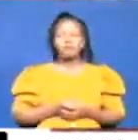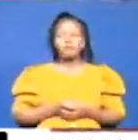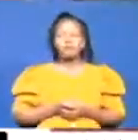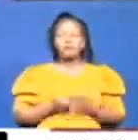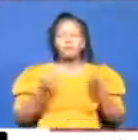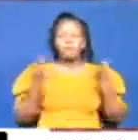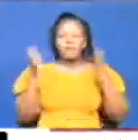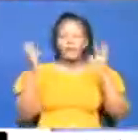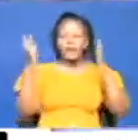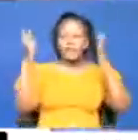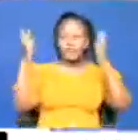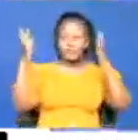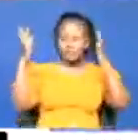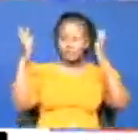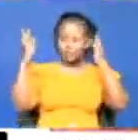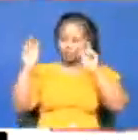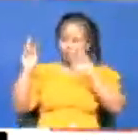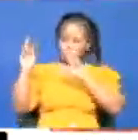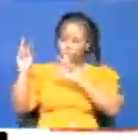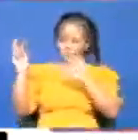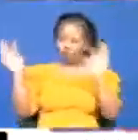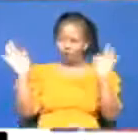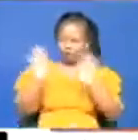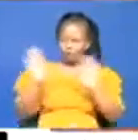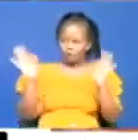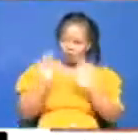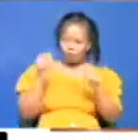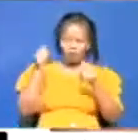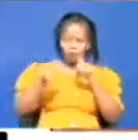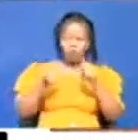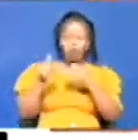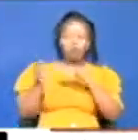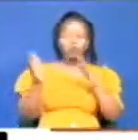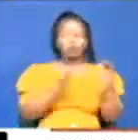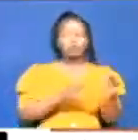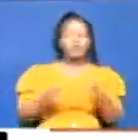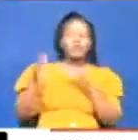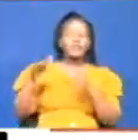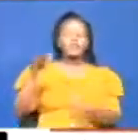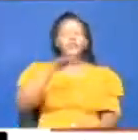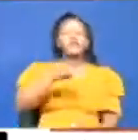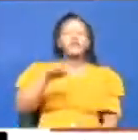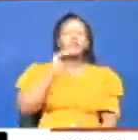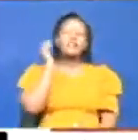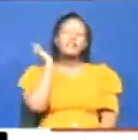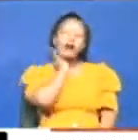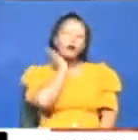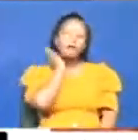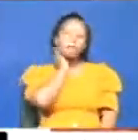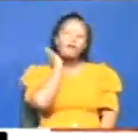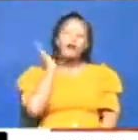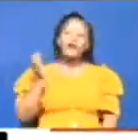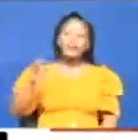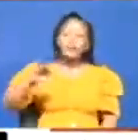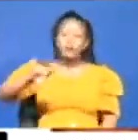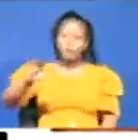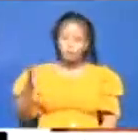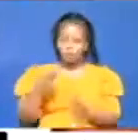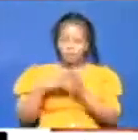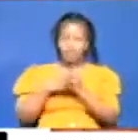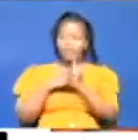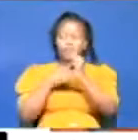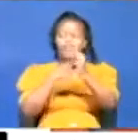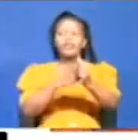Sherehe ya kufana ambayo iliandaliwa katika uwanja wa Kimorori, kaunti ya Murang’a, iliongozwa na